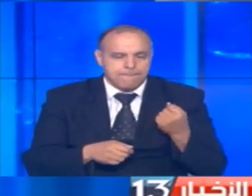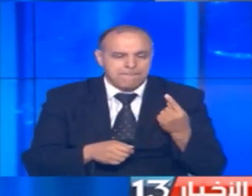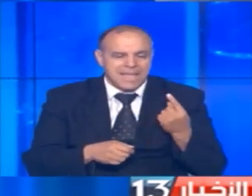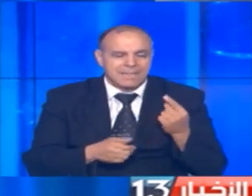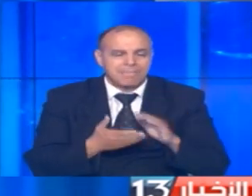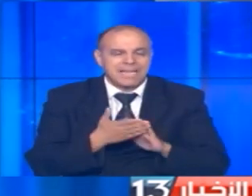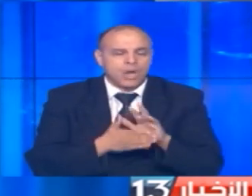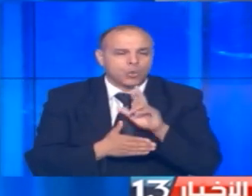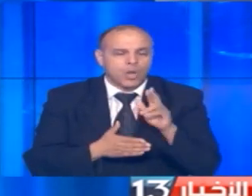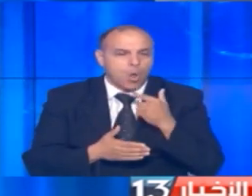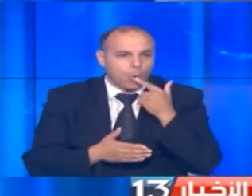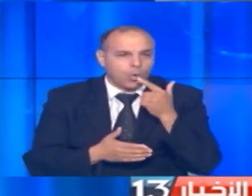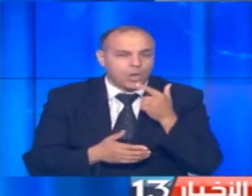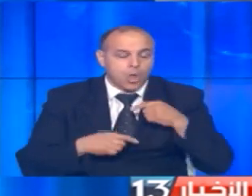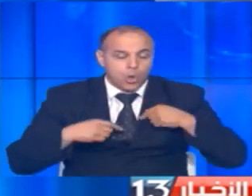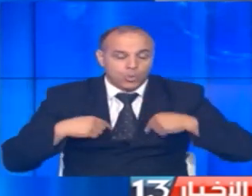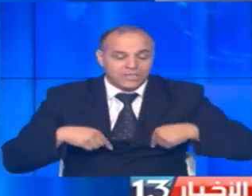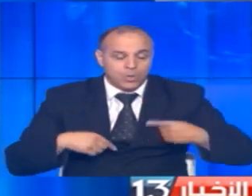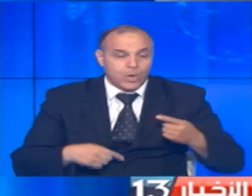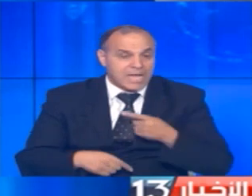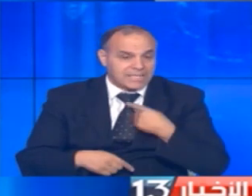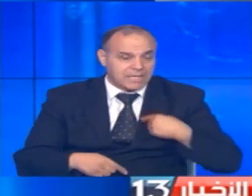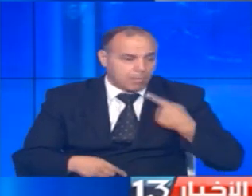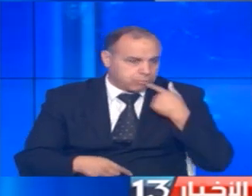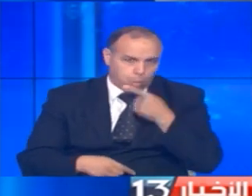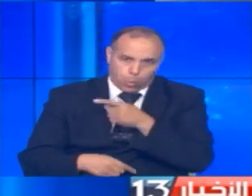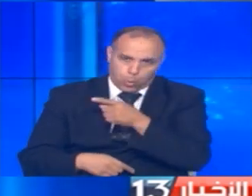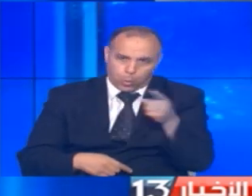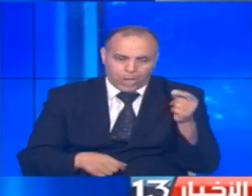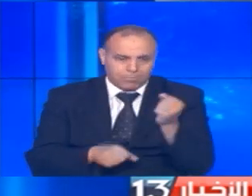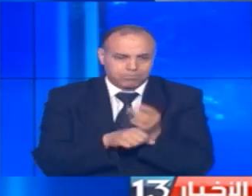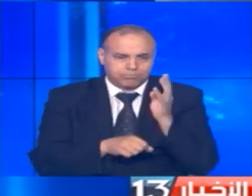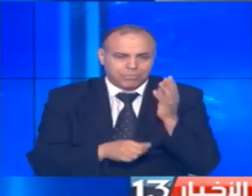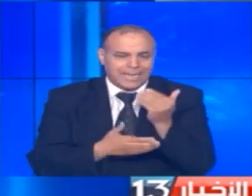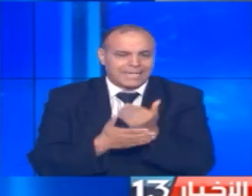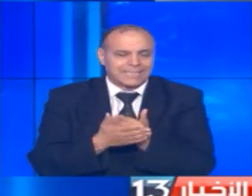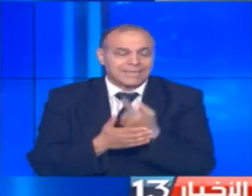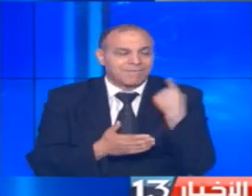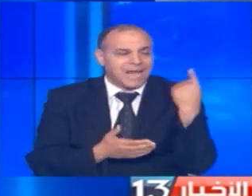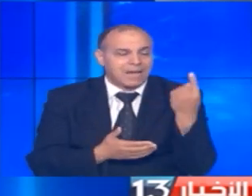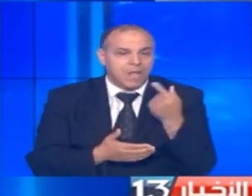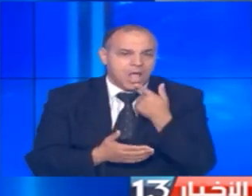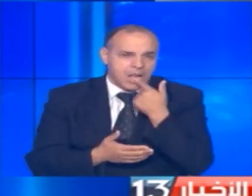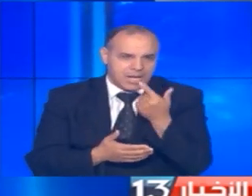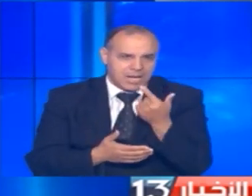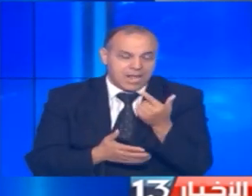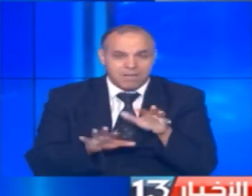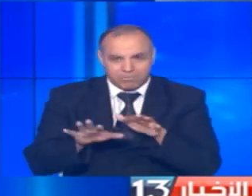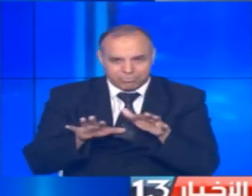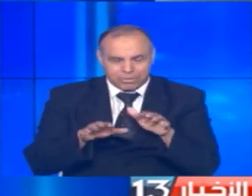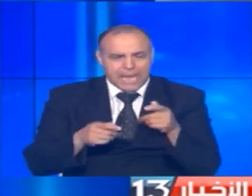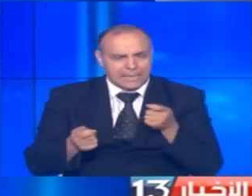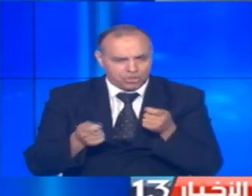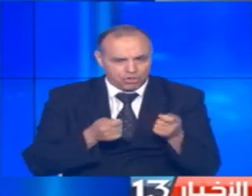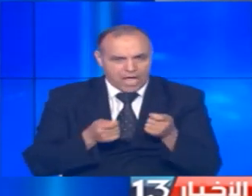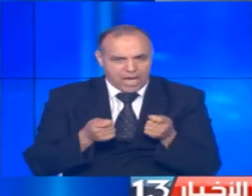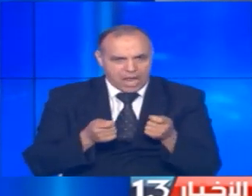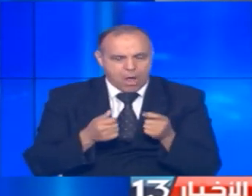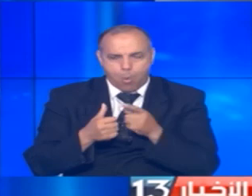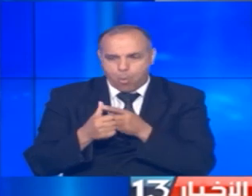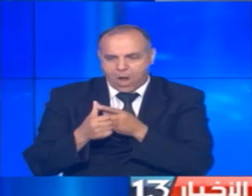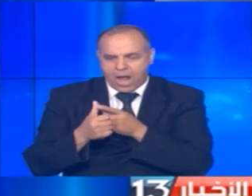سنوياً، صرح رئيس الوزراء الصيني خلال انطلاق أشغال المنتدى الاقتصادي العالمي أن الإجراءات التجارية